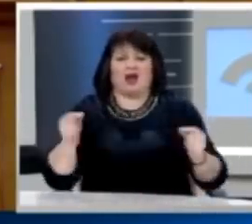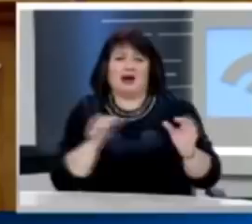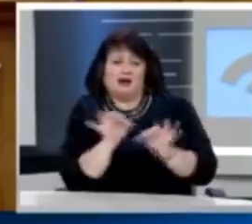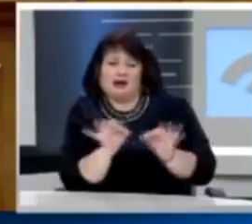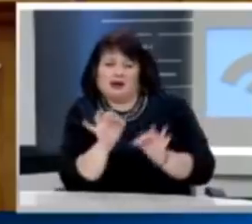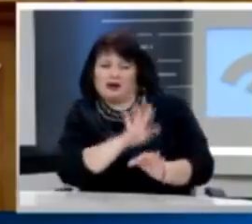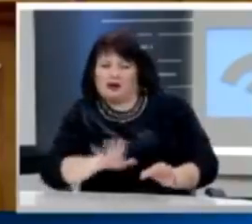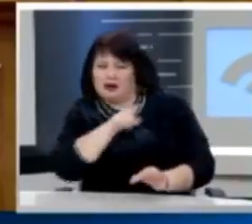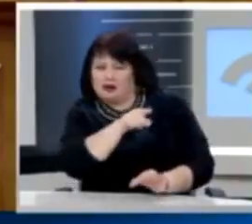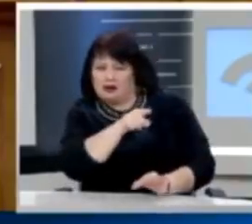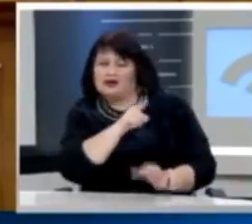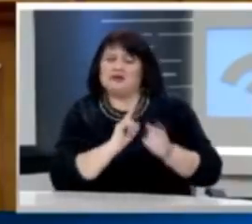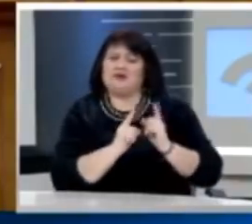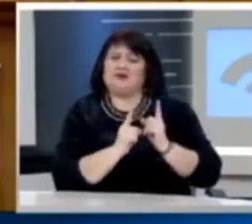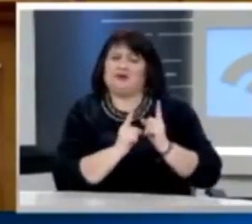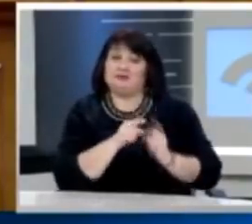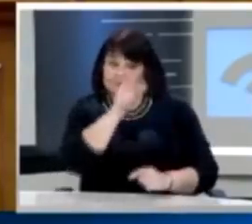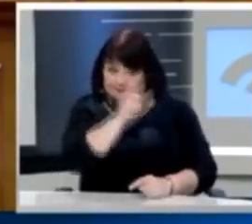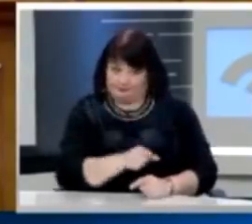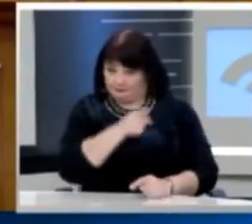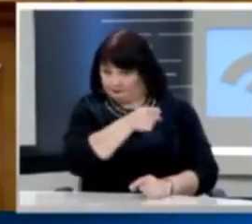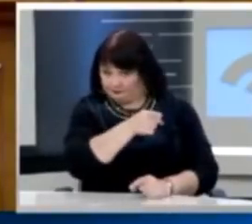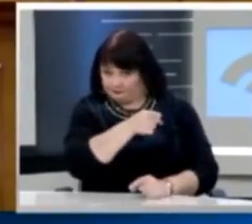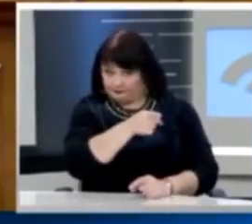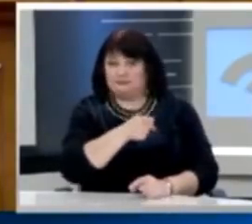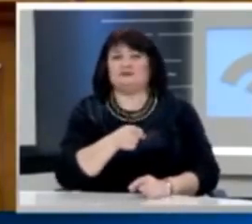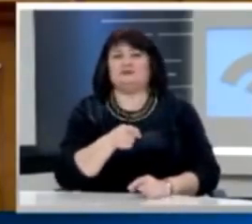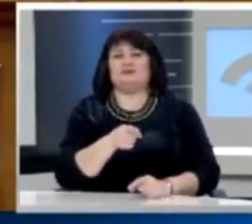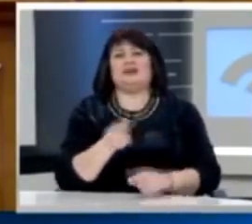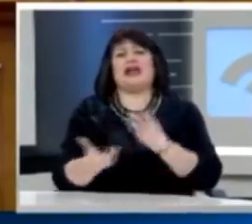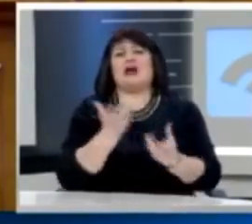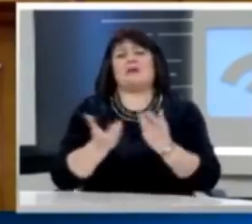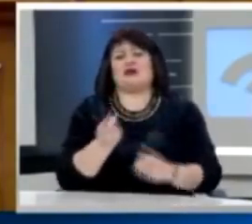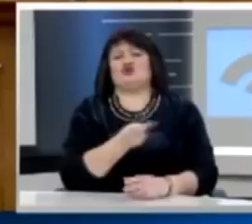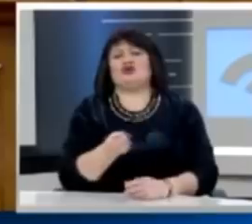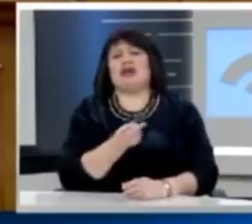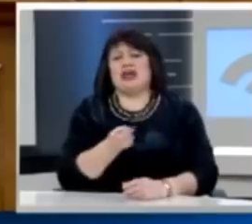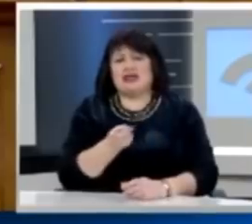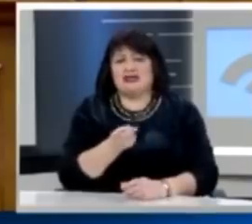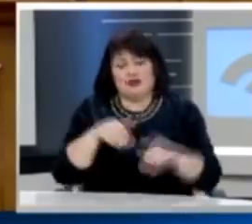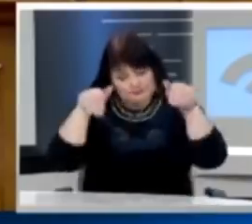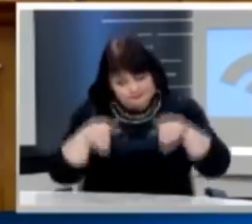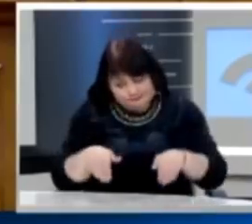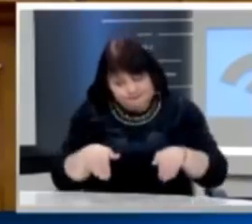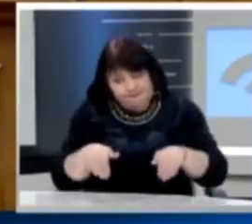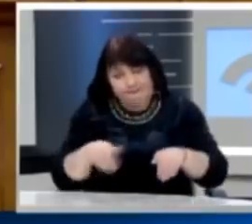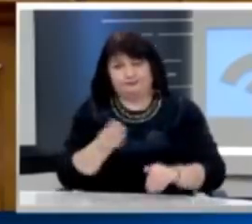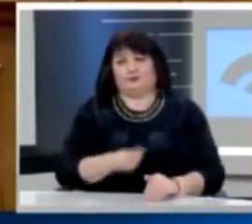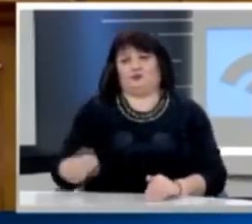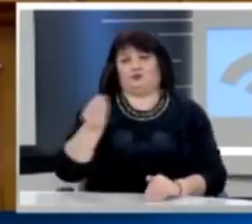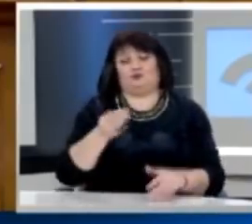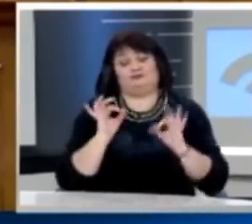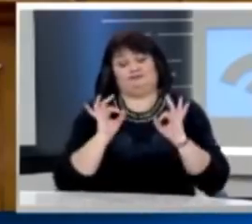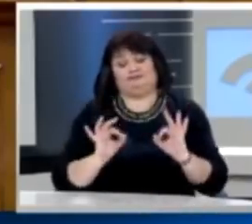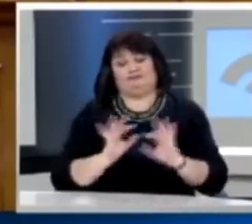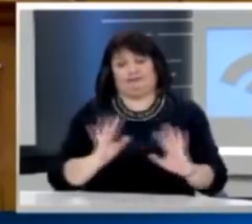στην περιοχή, τους οποίους τόσο εσείς όσο και ο κύριος Καμένος υπηρετήσατε με πολύ μεγάλη